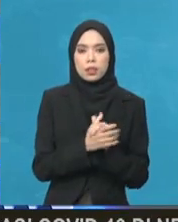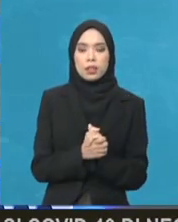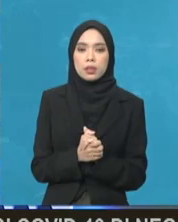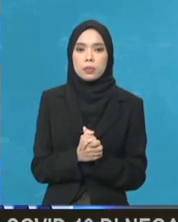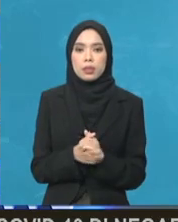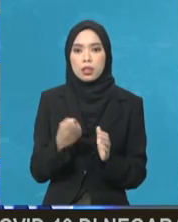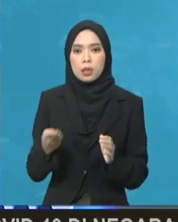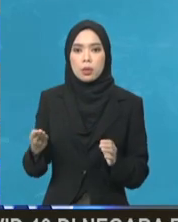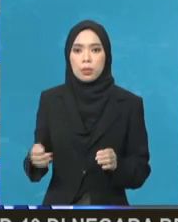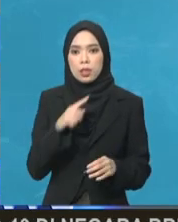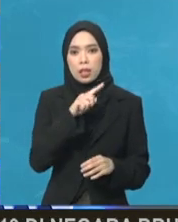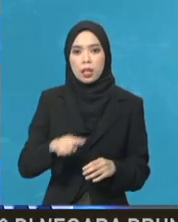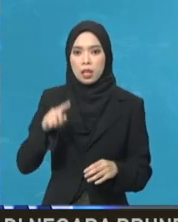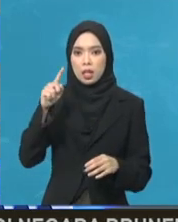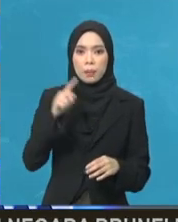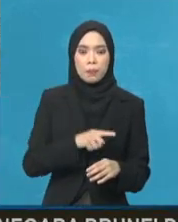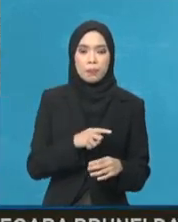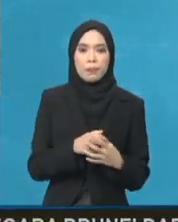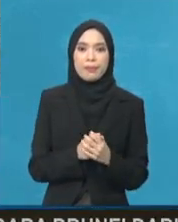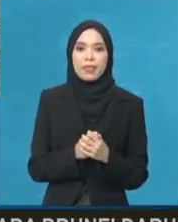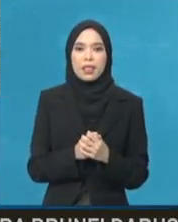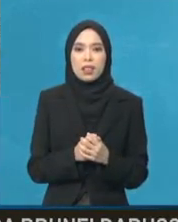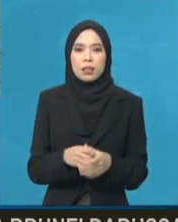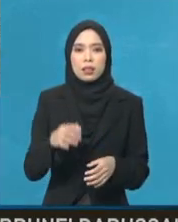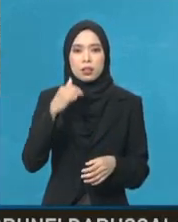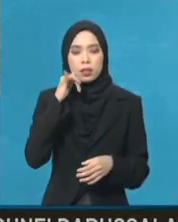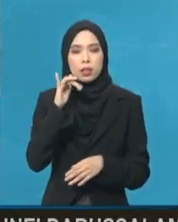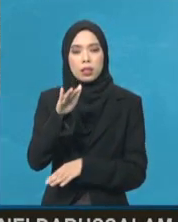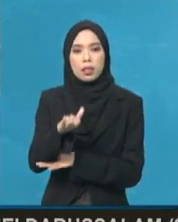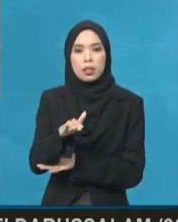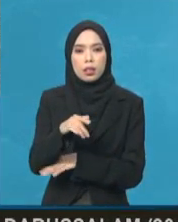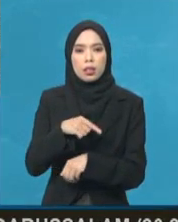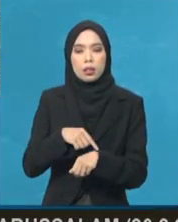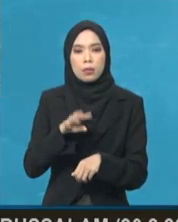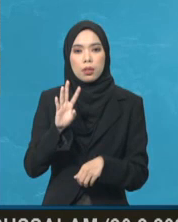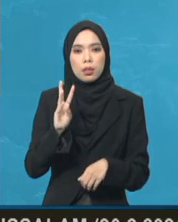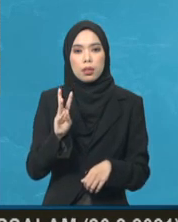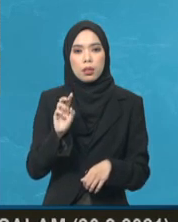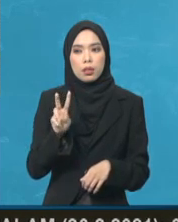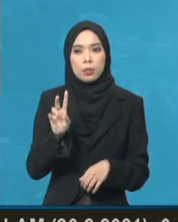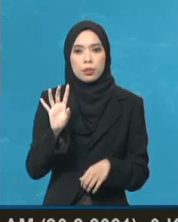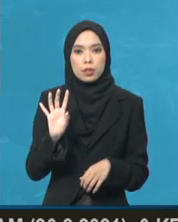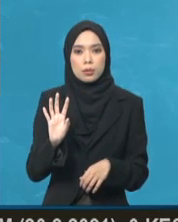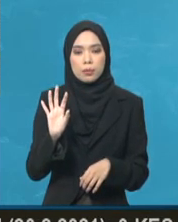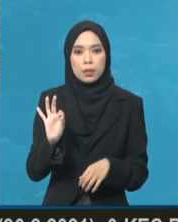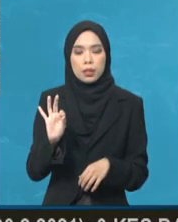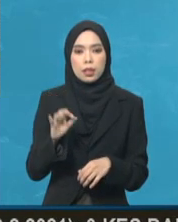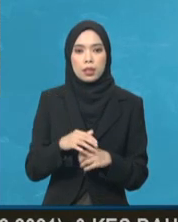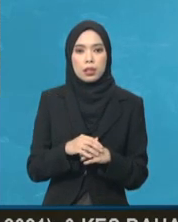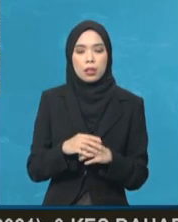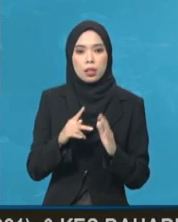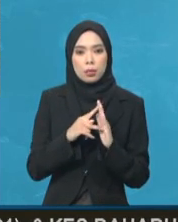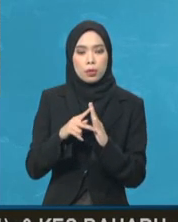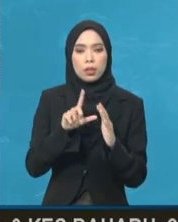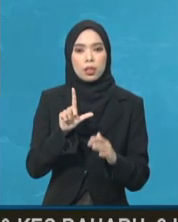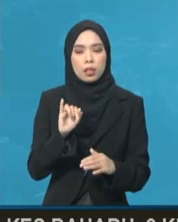Bersenjata diraja Brunei dalam kejadian semalam sekitar 06.00 29 petang di kampung 5 Manis 3